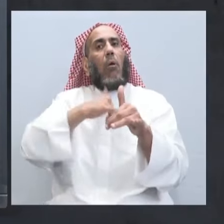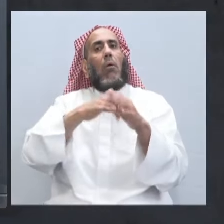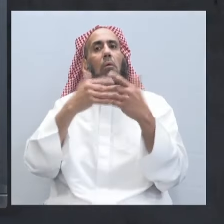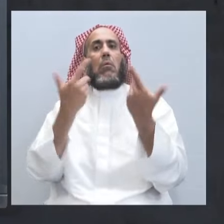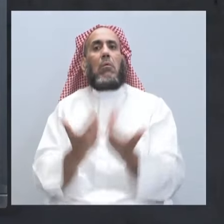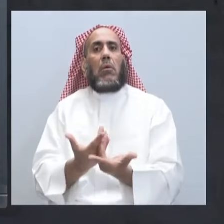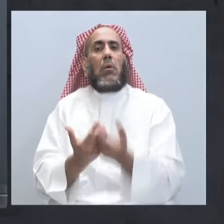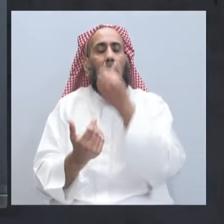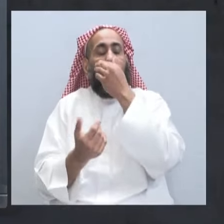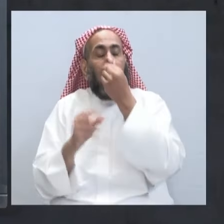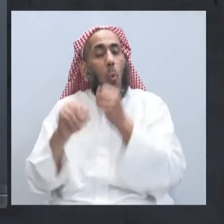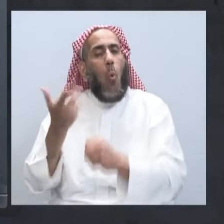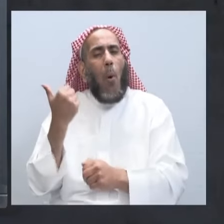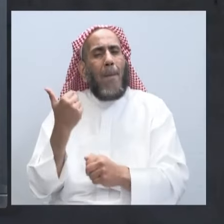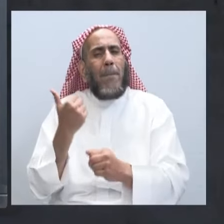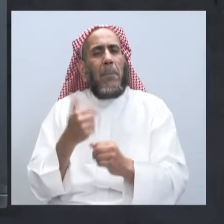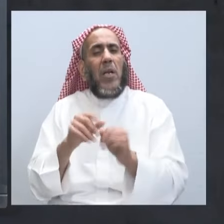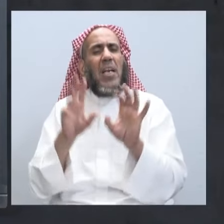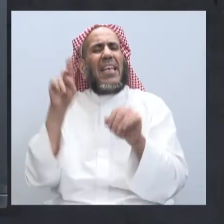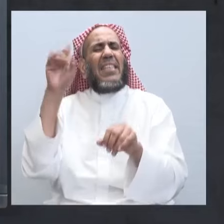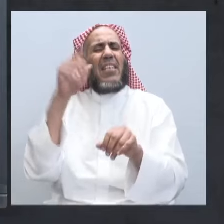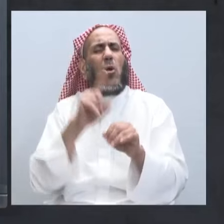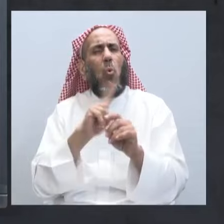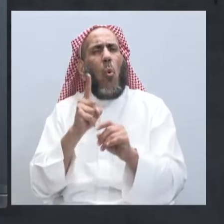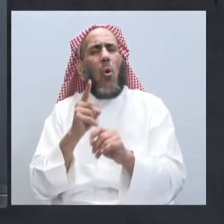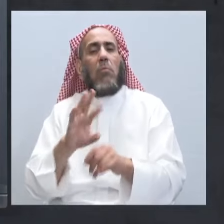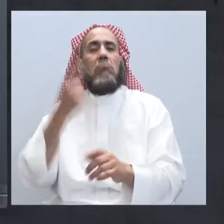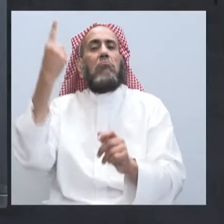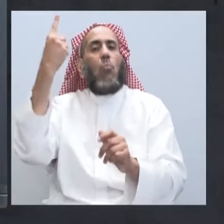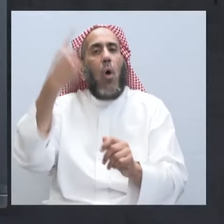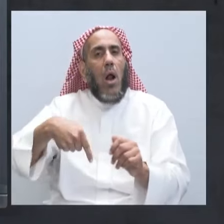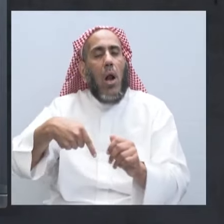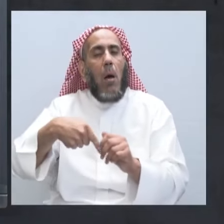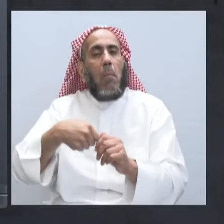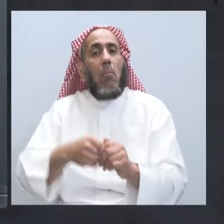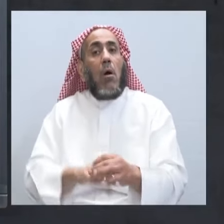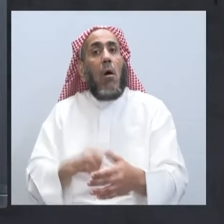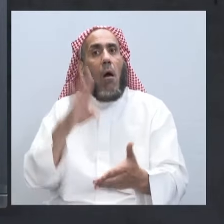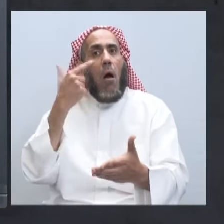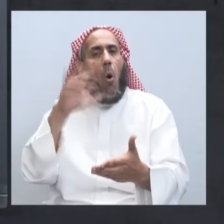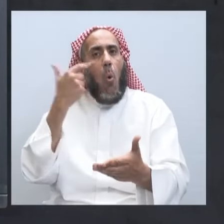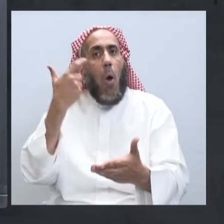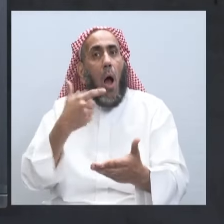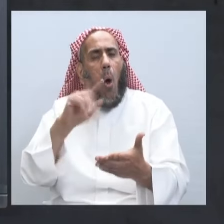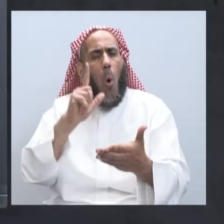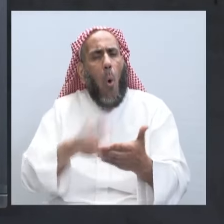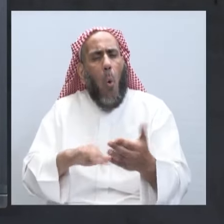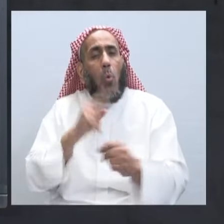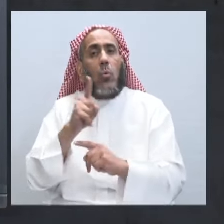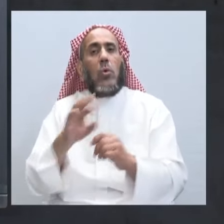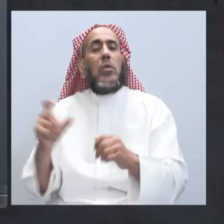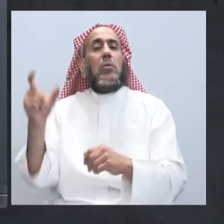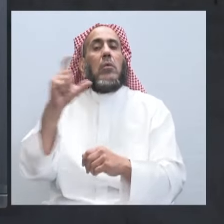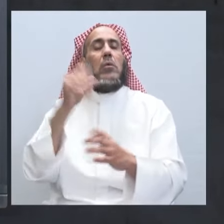كله من التطير وهو محرم حذر منه الدين الاسلامي